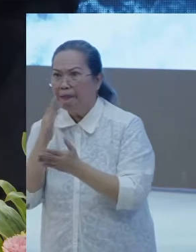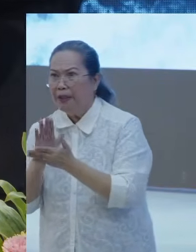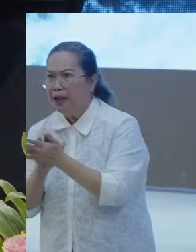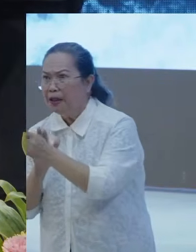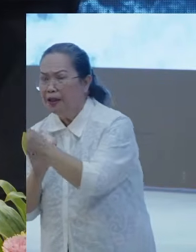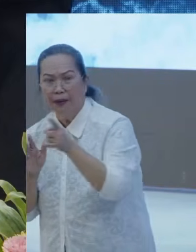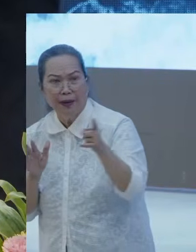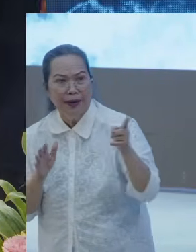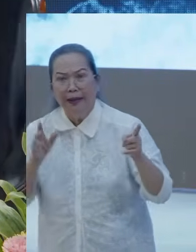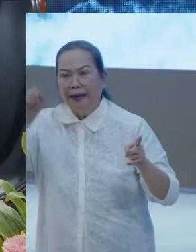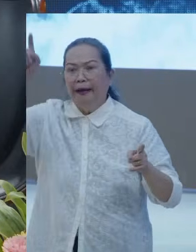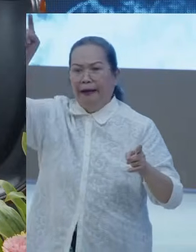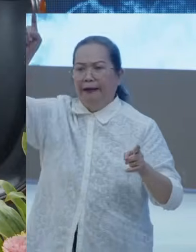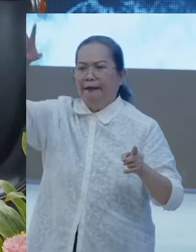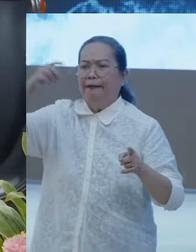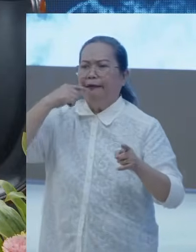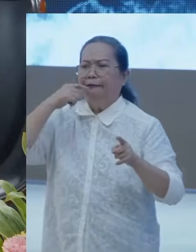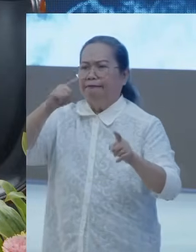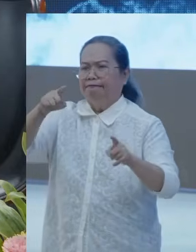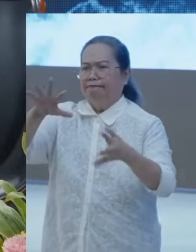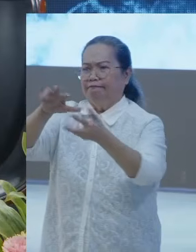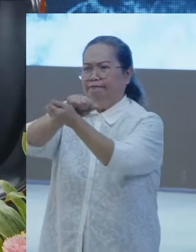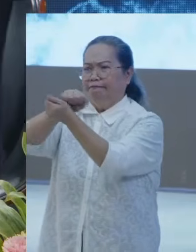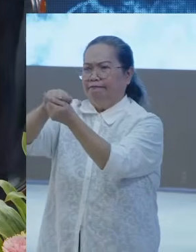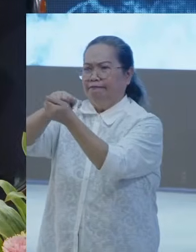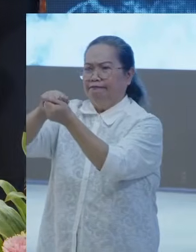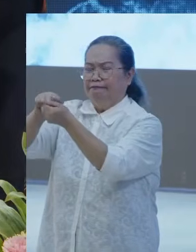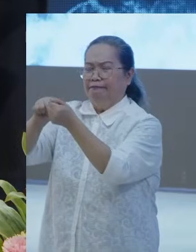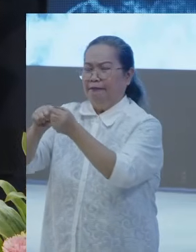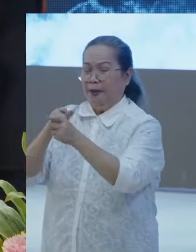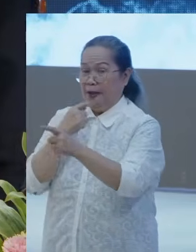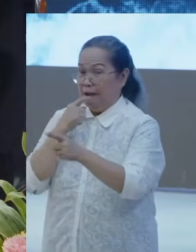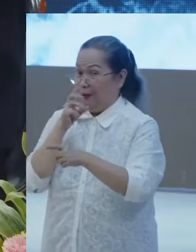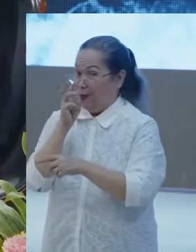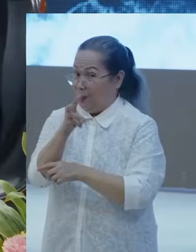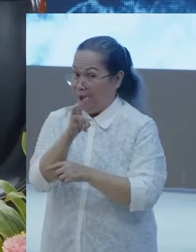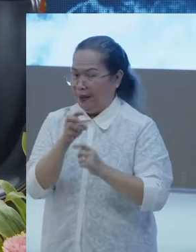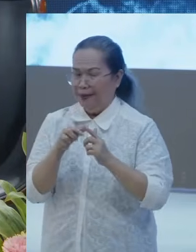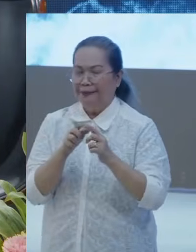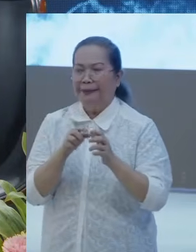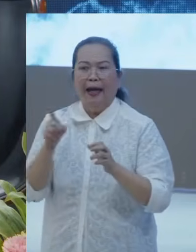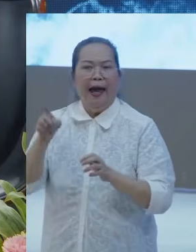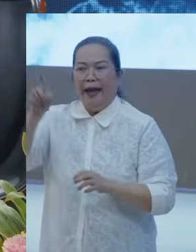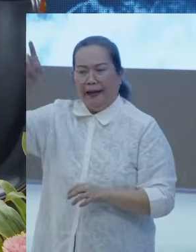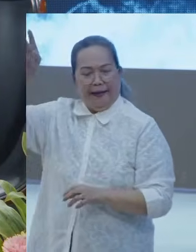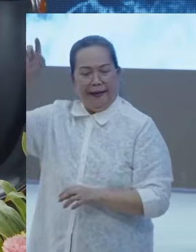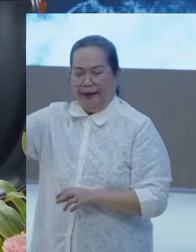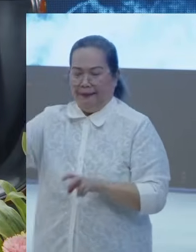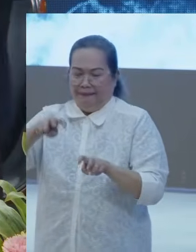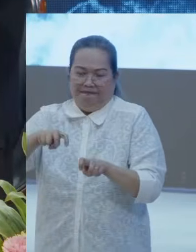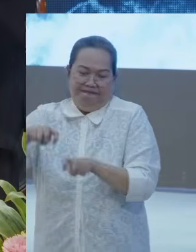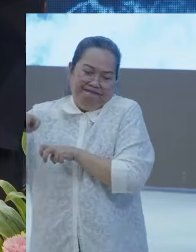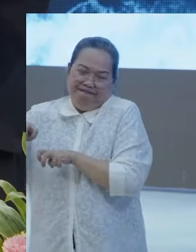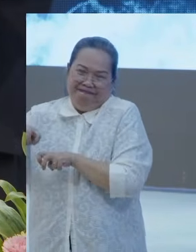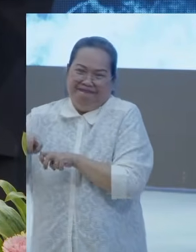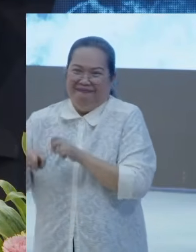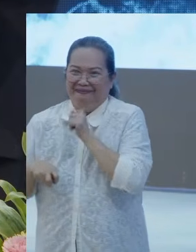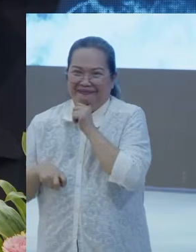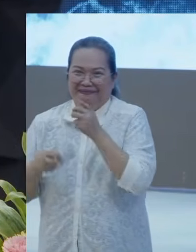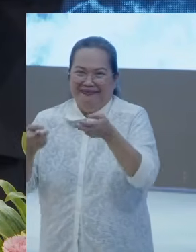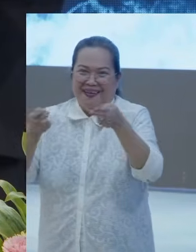way, God relented of the disaster that He had said He would do to them, and He did not do it.